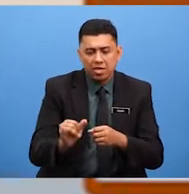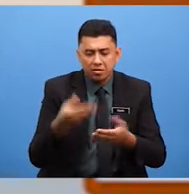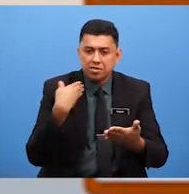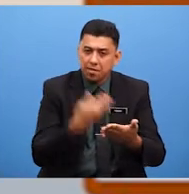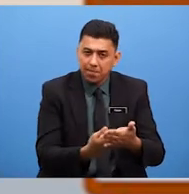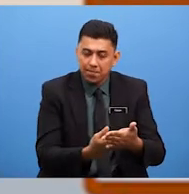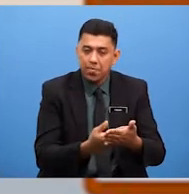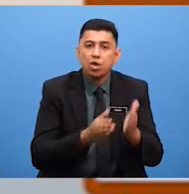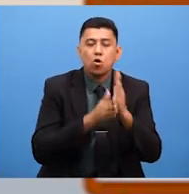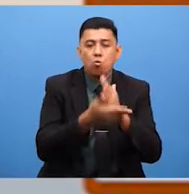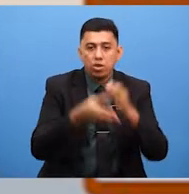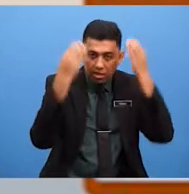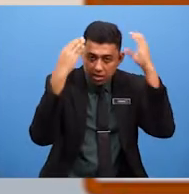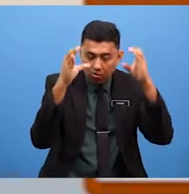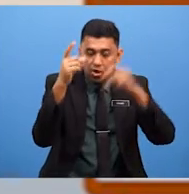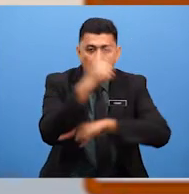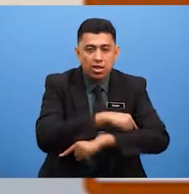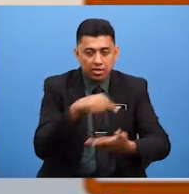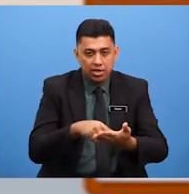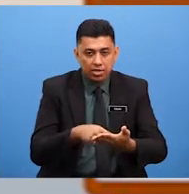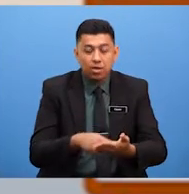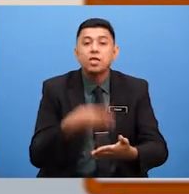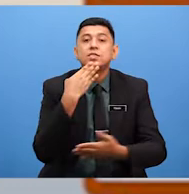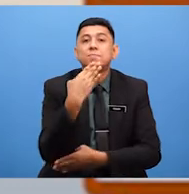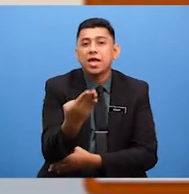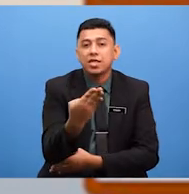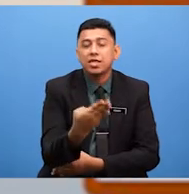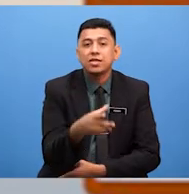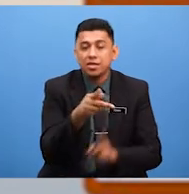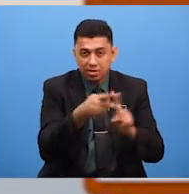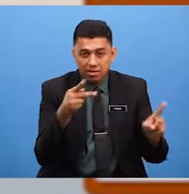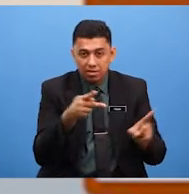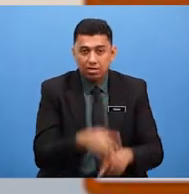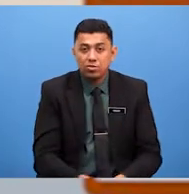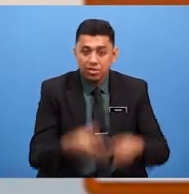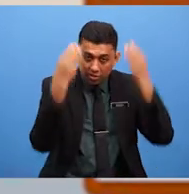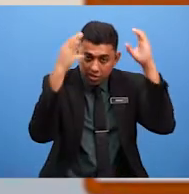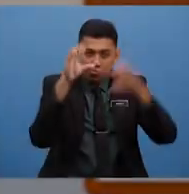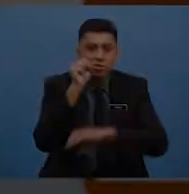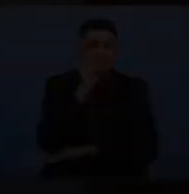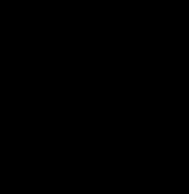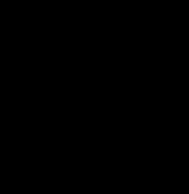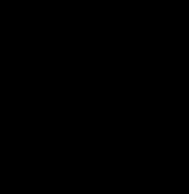yang disampaikan oleh cikgu hari ini. Sekian terima kasih daripada Cikgu Siva.